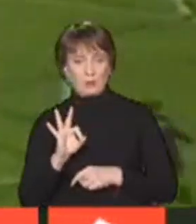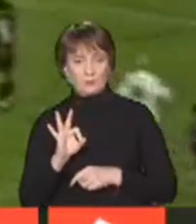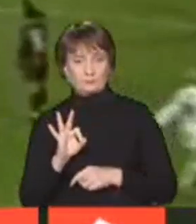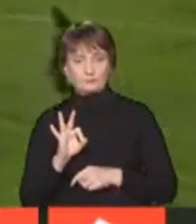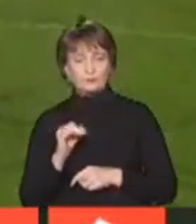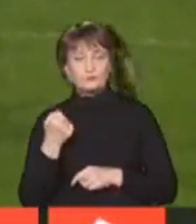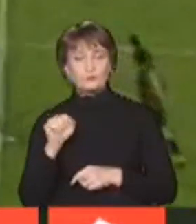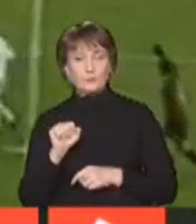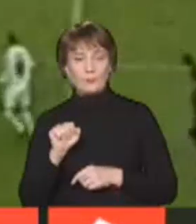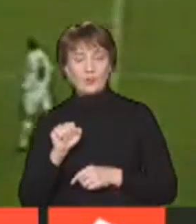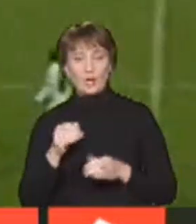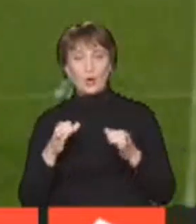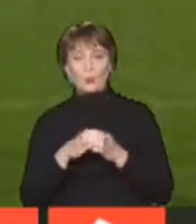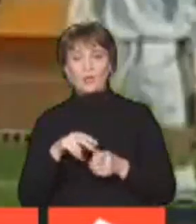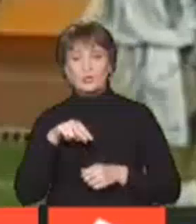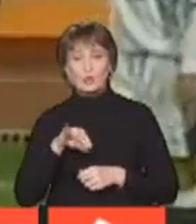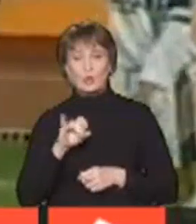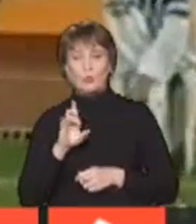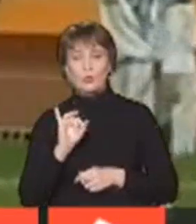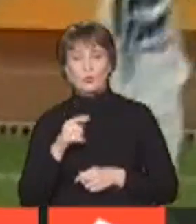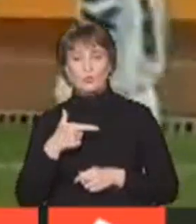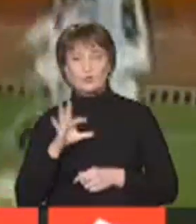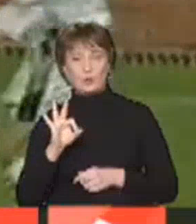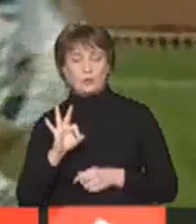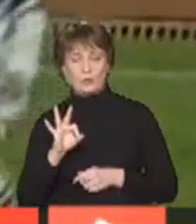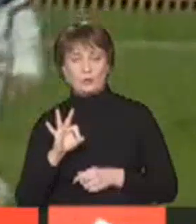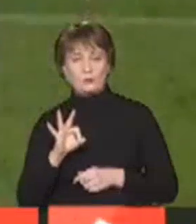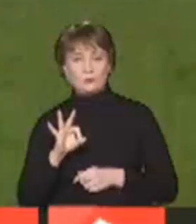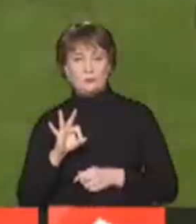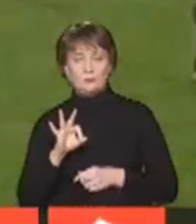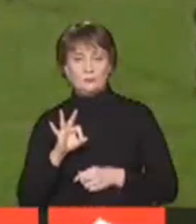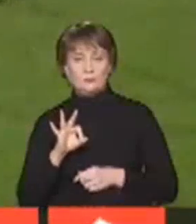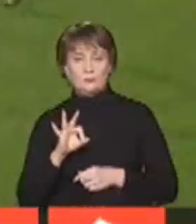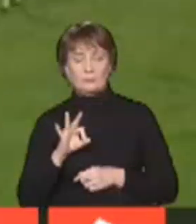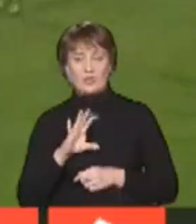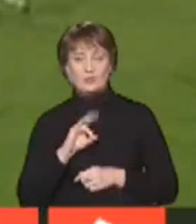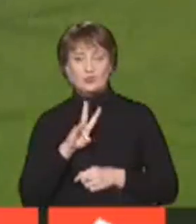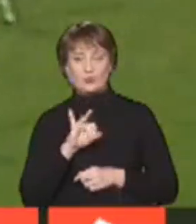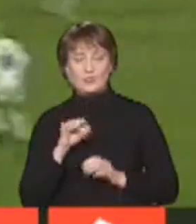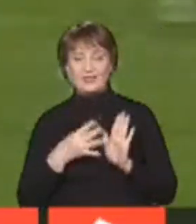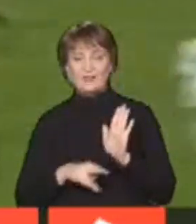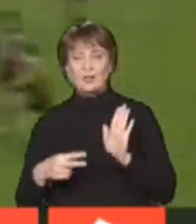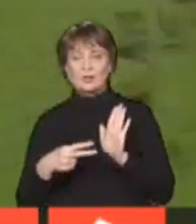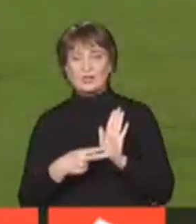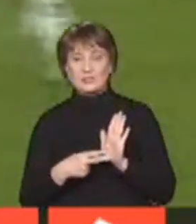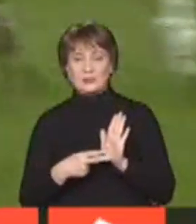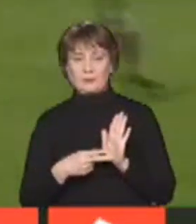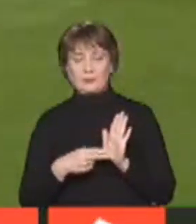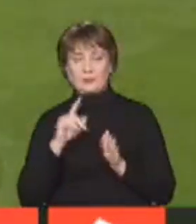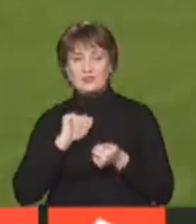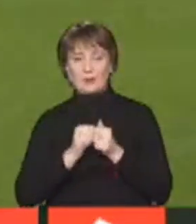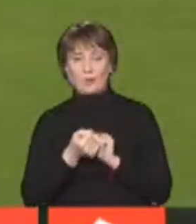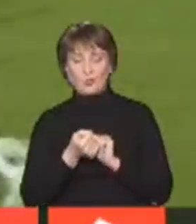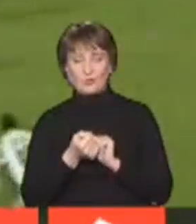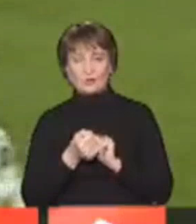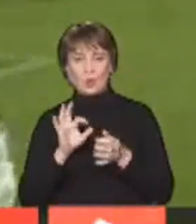перемога команди Лобановського над Барселоною у жовтні 97-го. На вщент заповненому